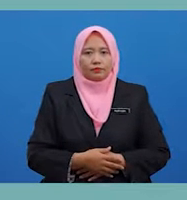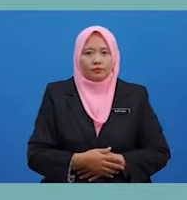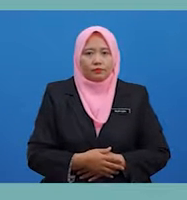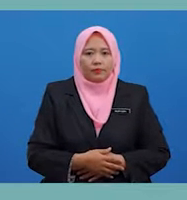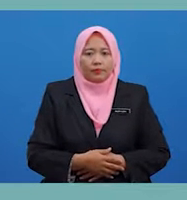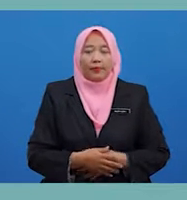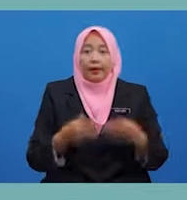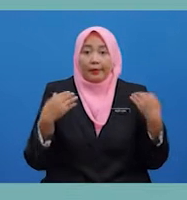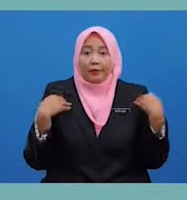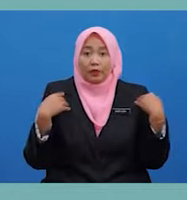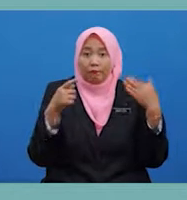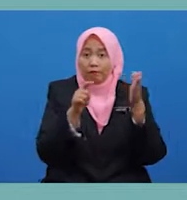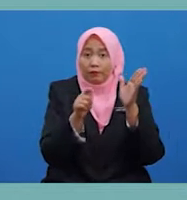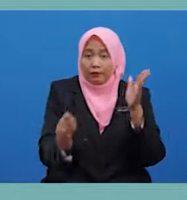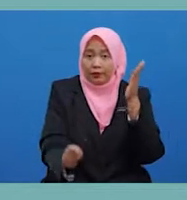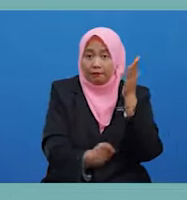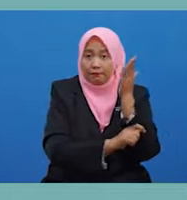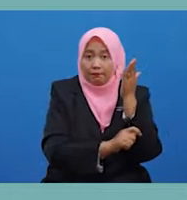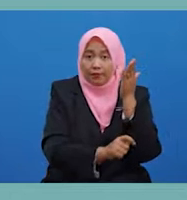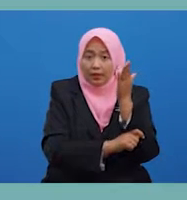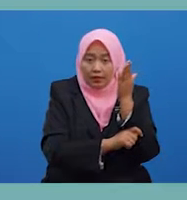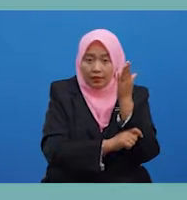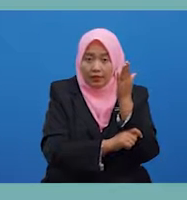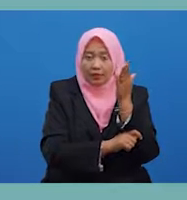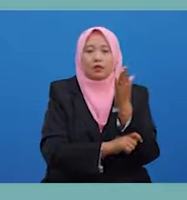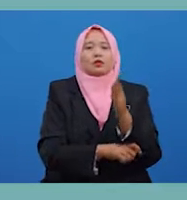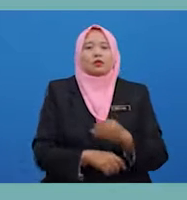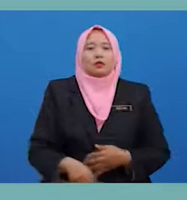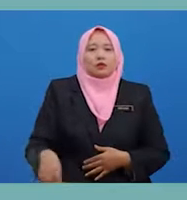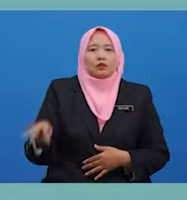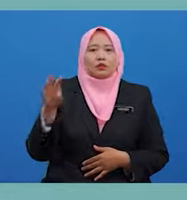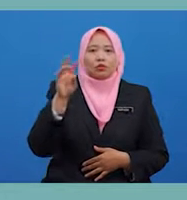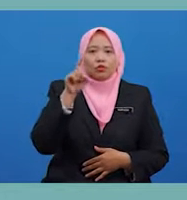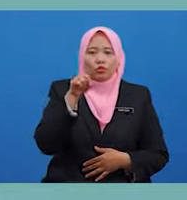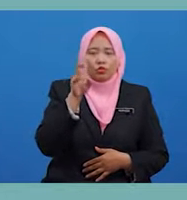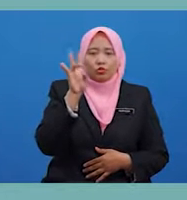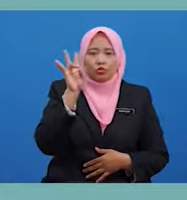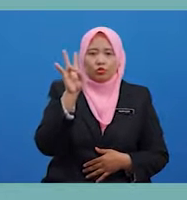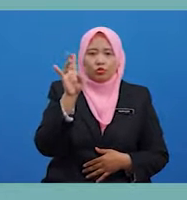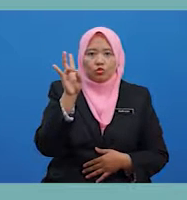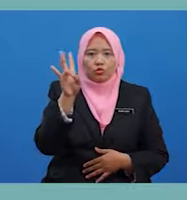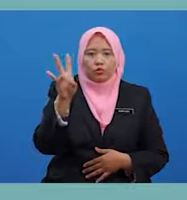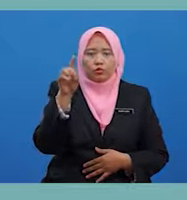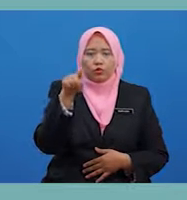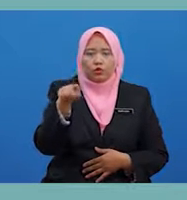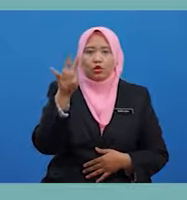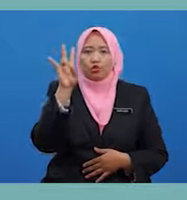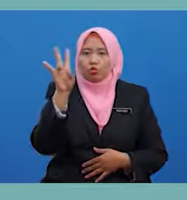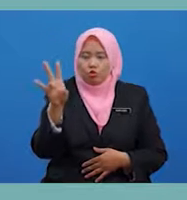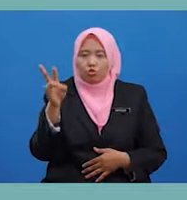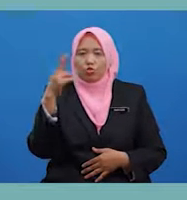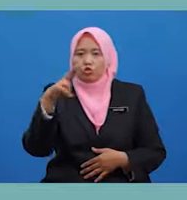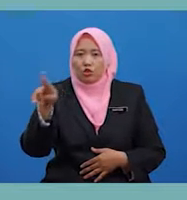Berlaku pertambahan kedatangan pelancong dari negara Perancis ke Malaysia iaitu seramai